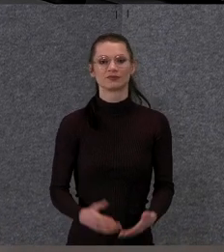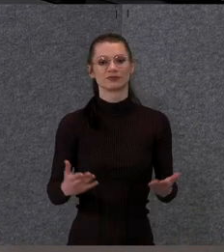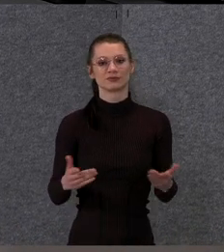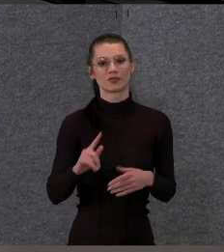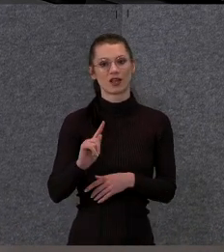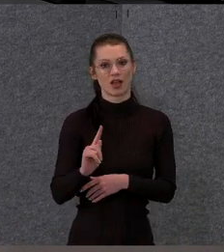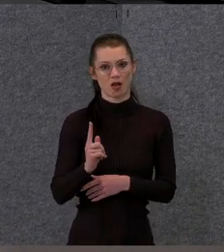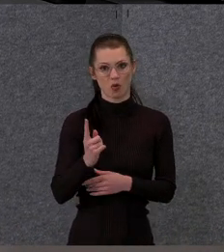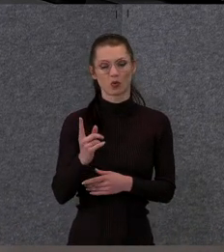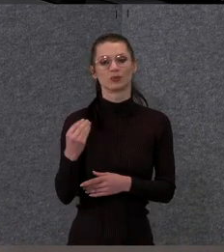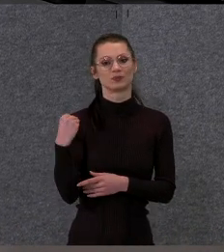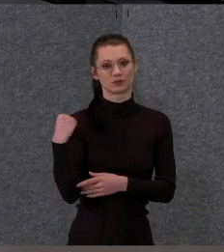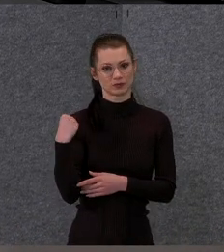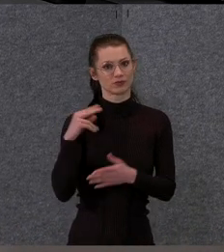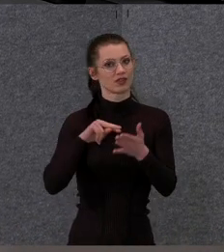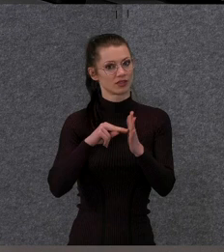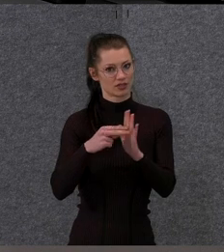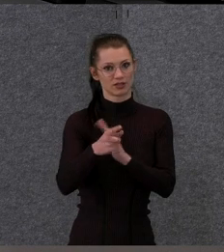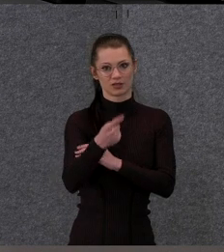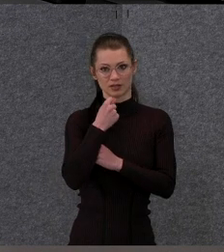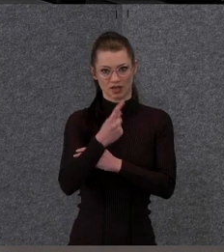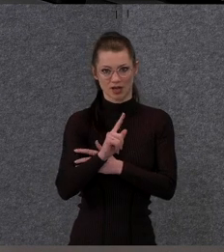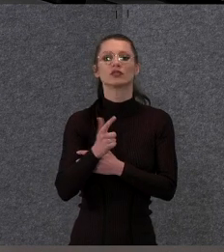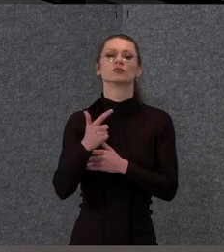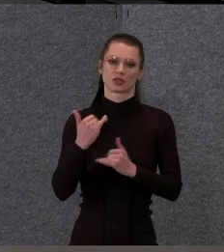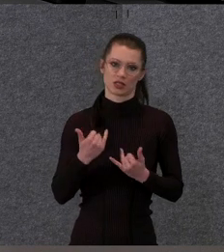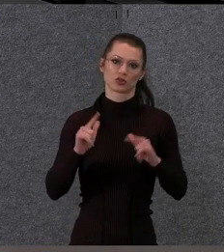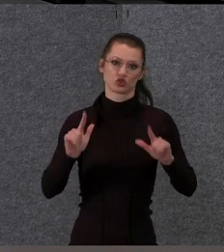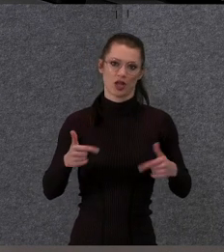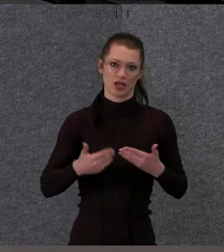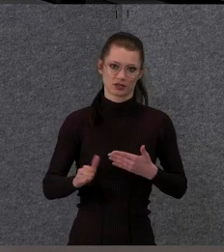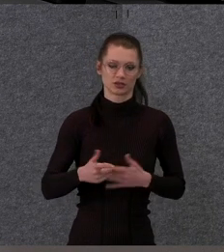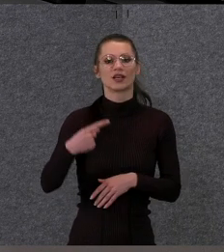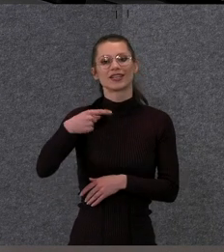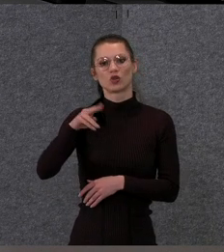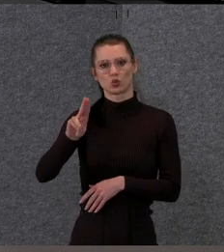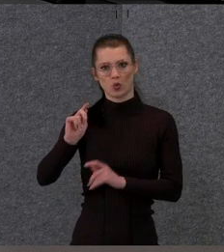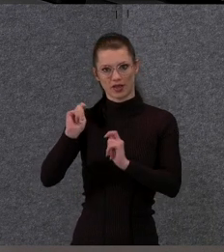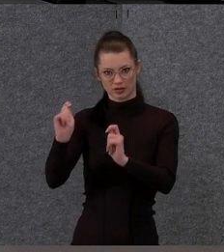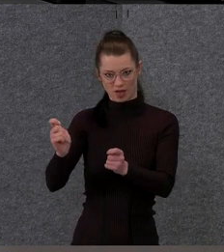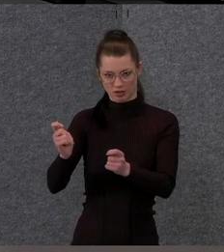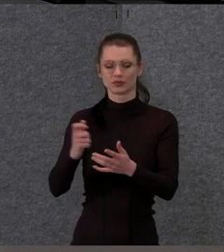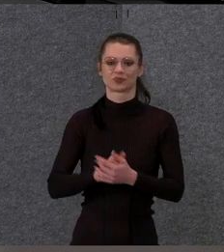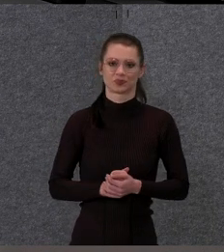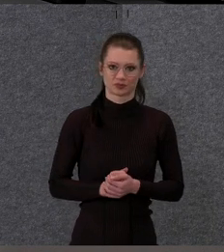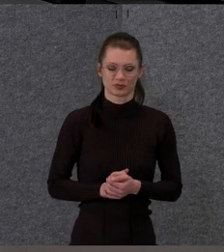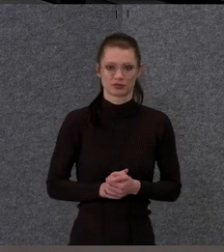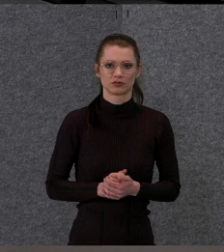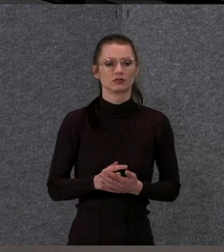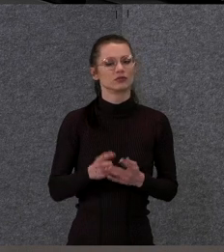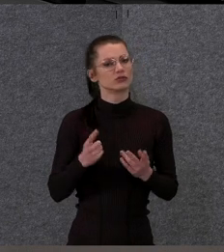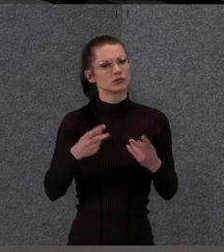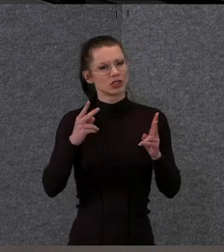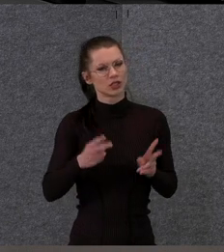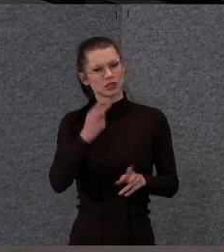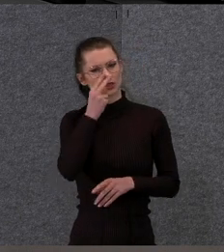Und ich erhalte das Signal der Technik, dass wir starten können mit der Einbringung des GO-Antrages. Wenn ich das